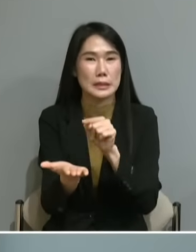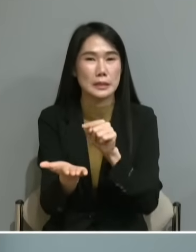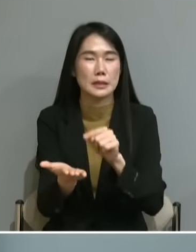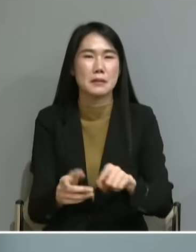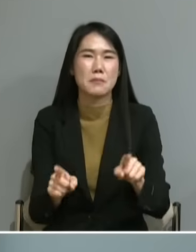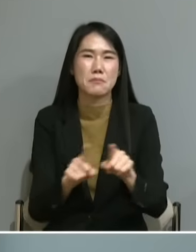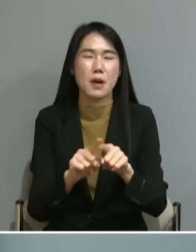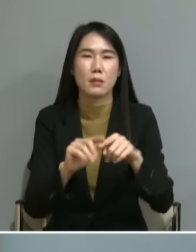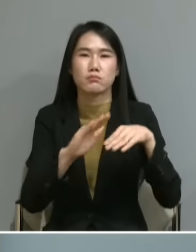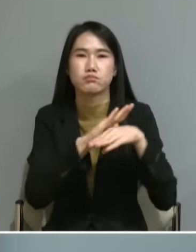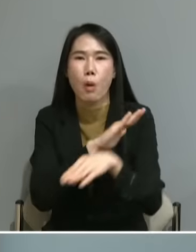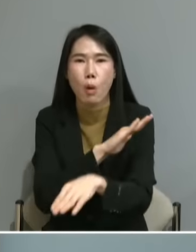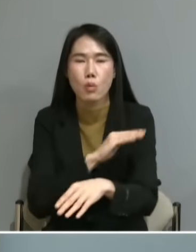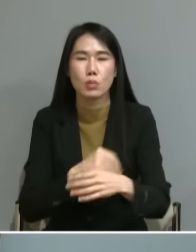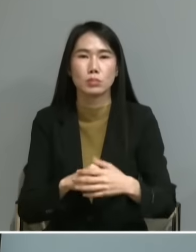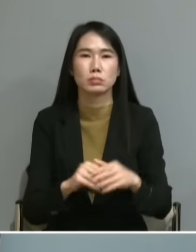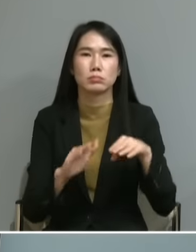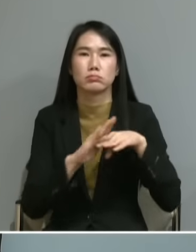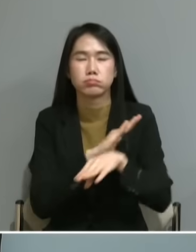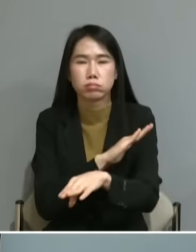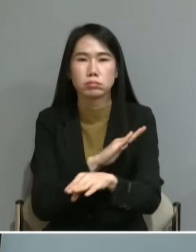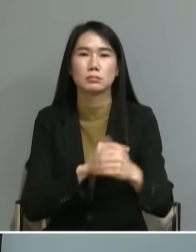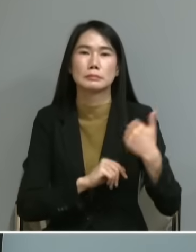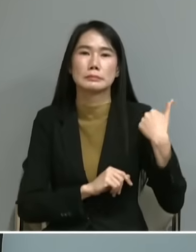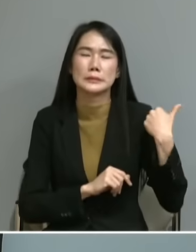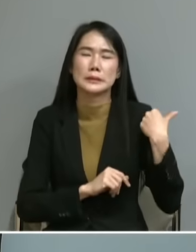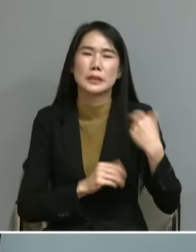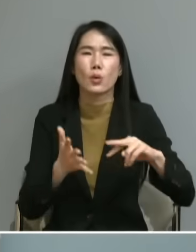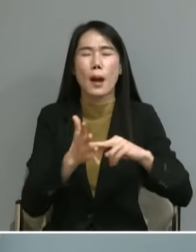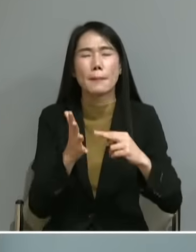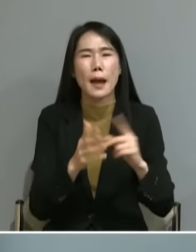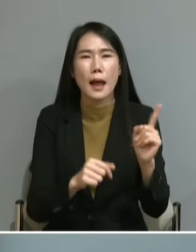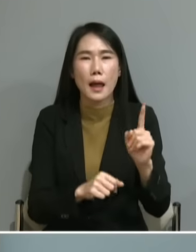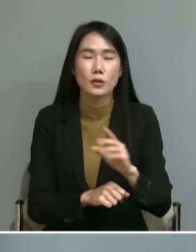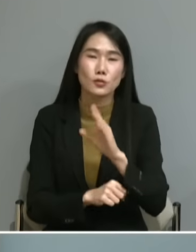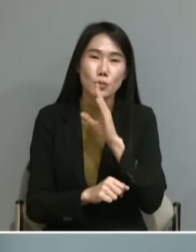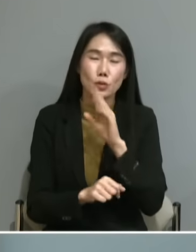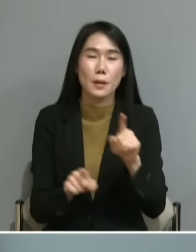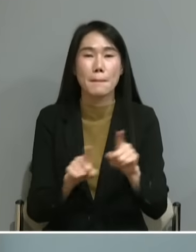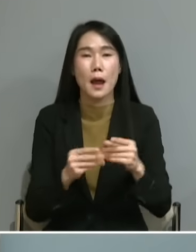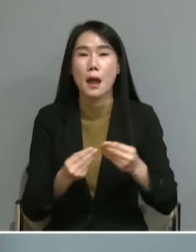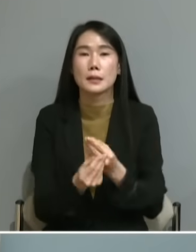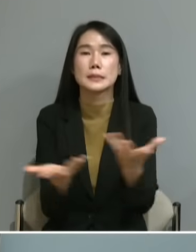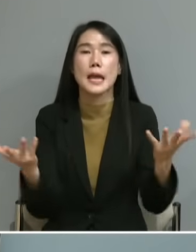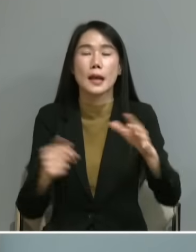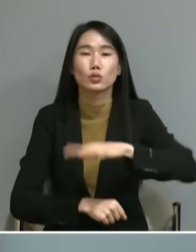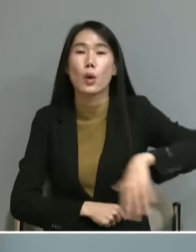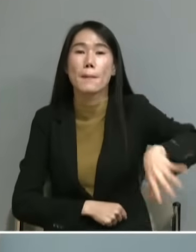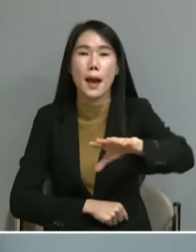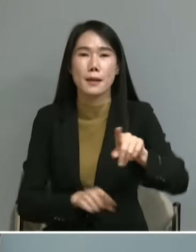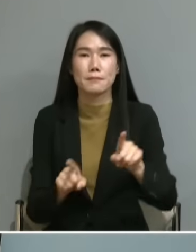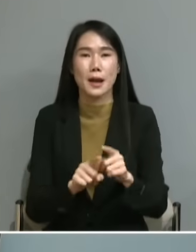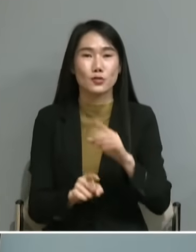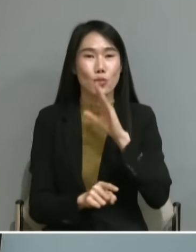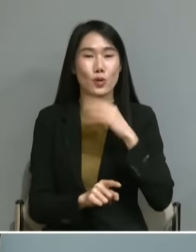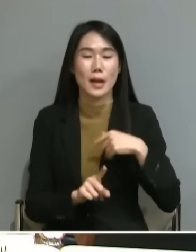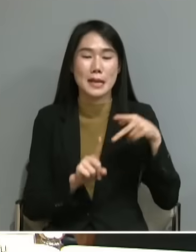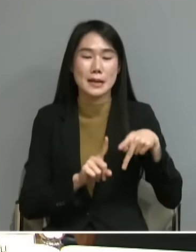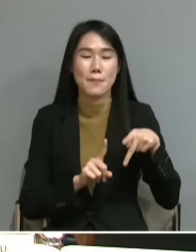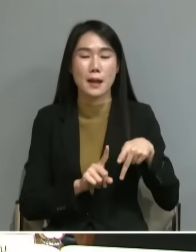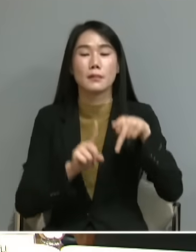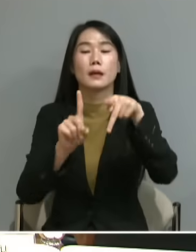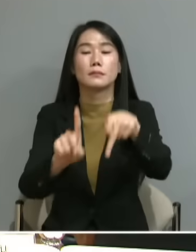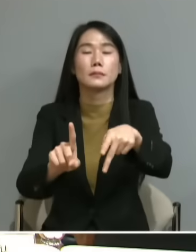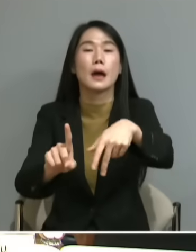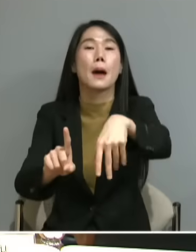มันดรอปอย่างรุนแรงมันตกอย่างรุนแรงนะครับหมายความว่าถ้ากรณีเป็นแจกเงินปกติถ้าผมให้แบงค์พันกับท่านภูมิพัฒน์เนี่ย